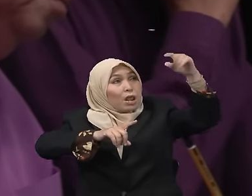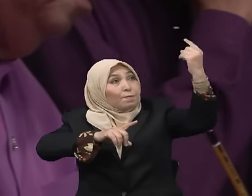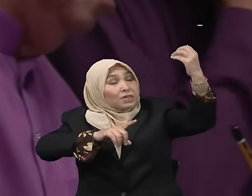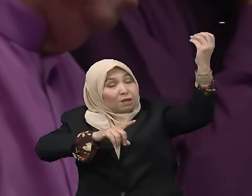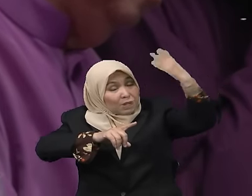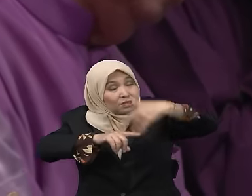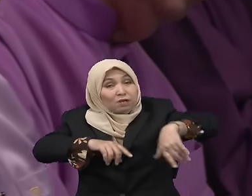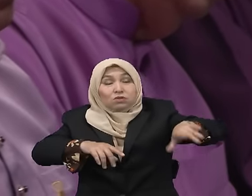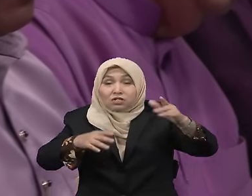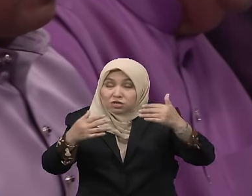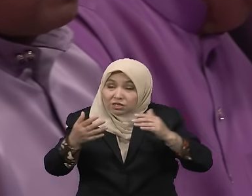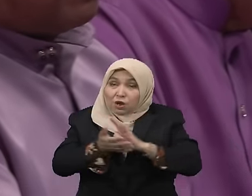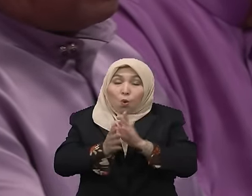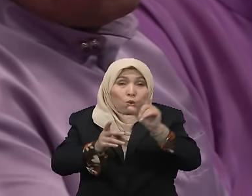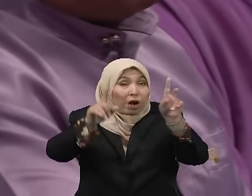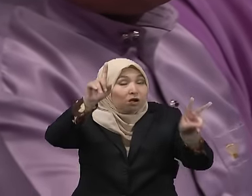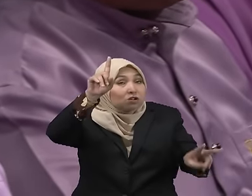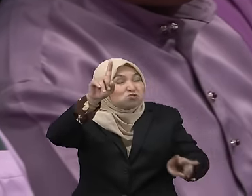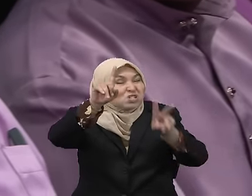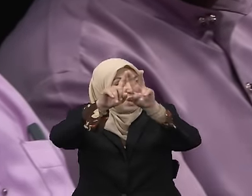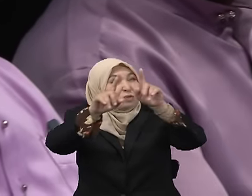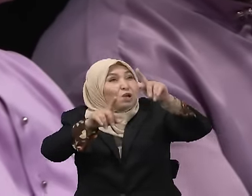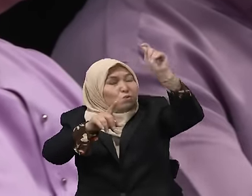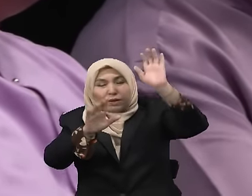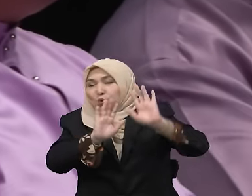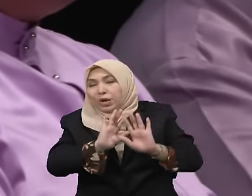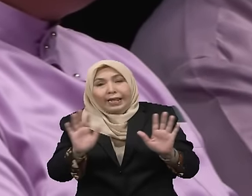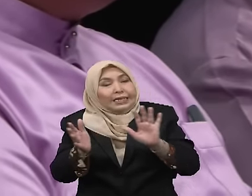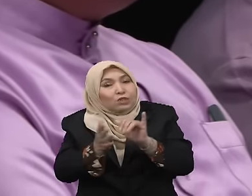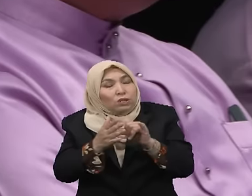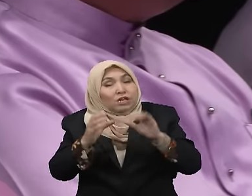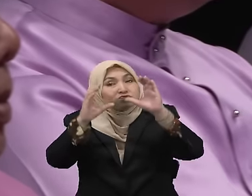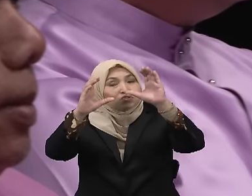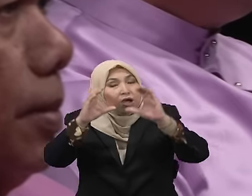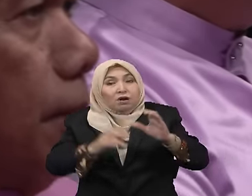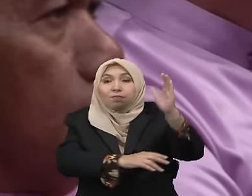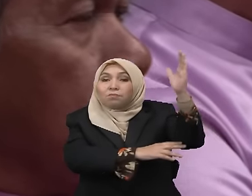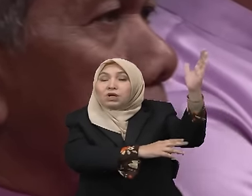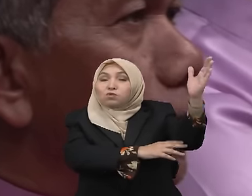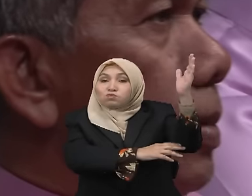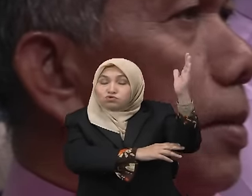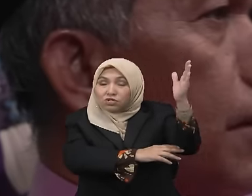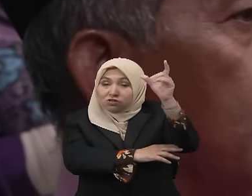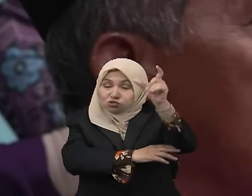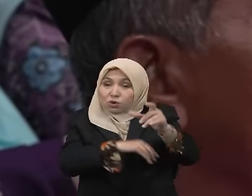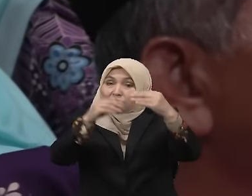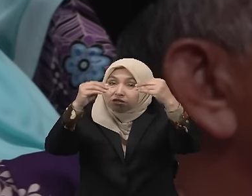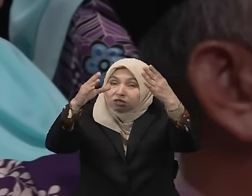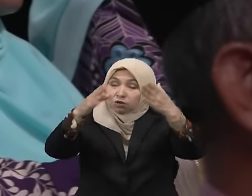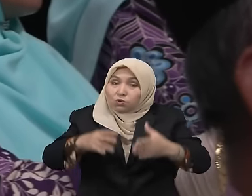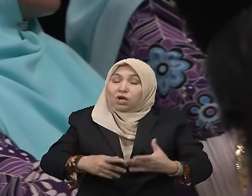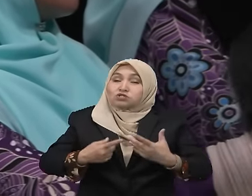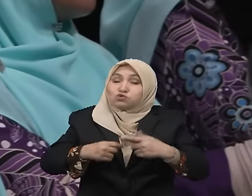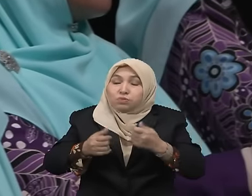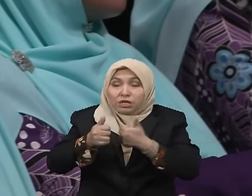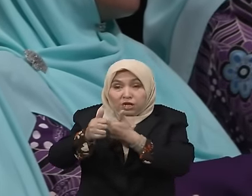Nabi Ibrahim ni pernah jadi orang syirik, kan? Oh, ini Tuhan. Ini bukan. Itu adalah cara berhujah. Seorang cikgu yang cuba